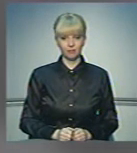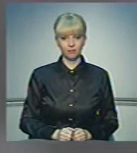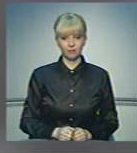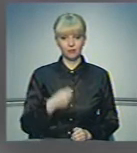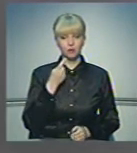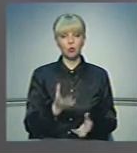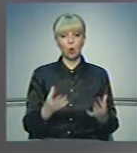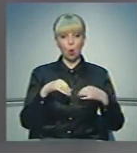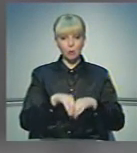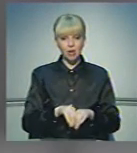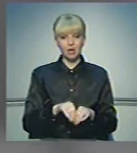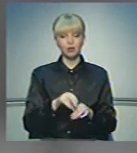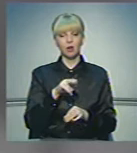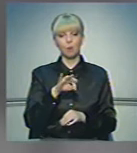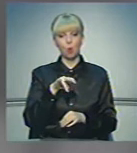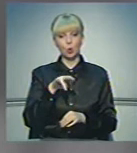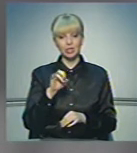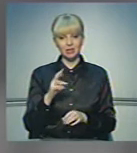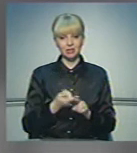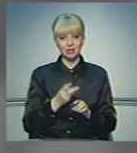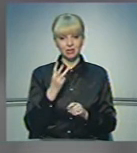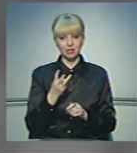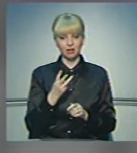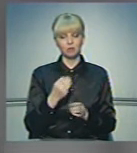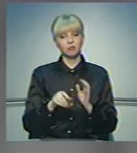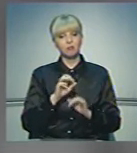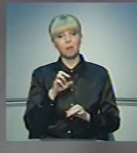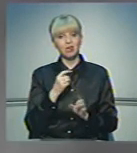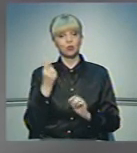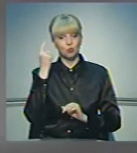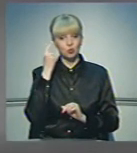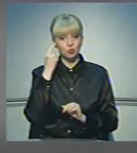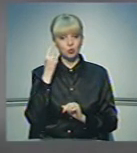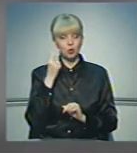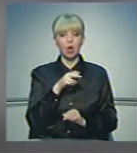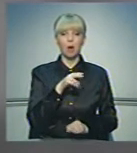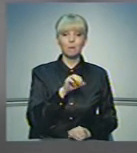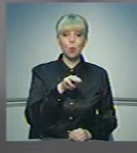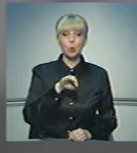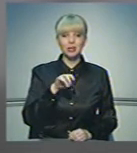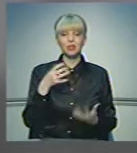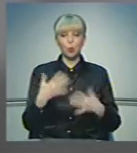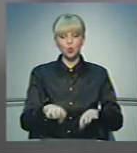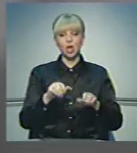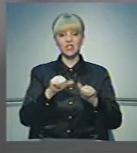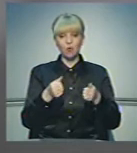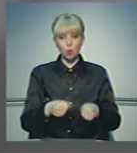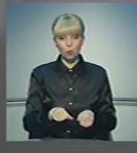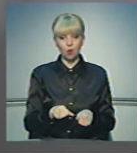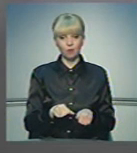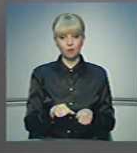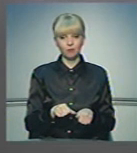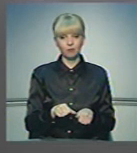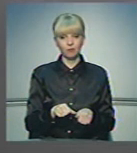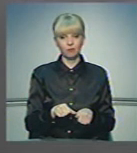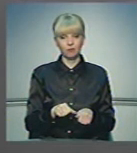він приєднався до Спутили, то я би ще ці три, не би щось думали. Ну там ось Путильська вже сформована і тому вже... Так, що Спутильська?